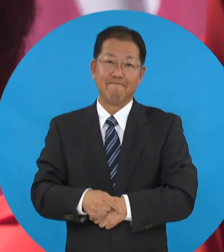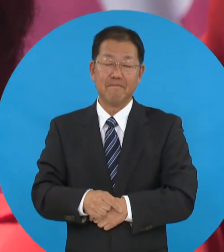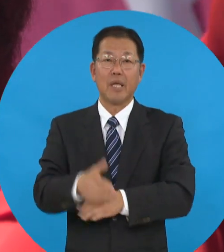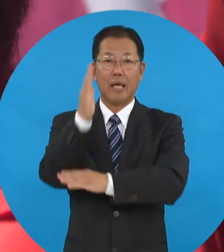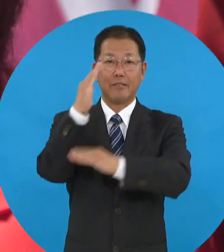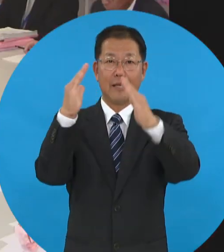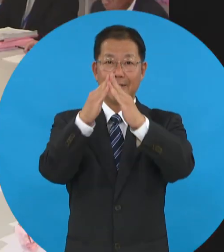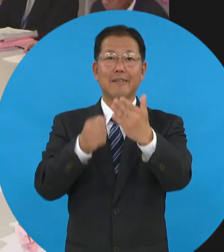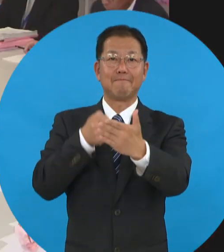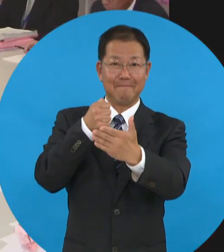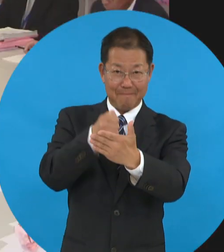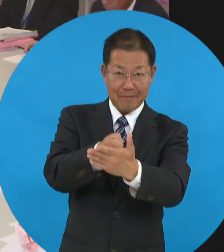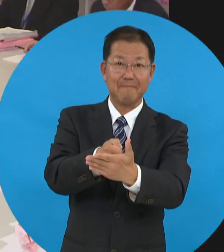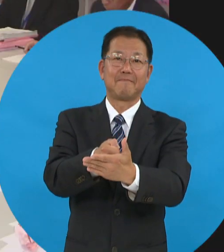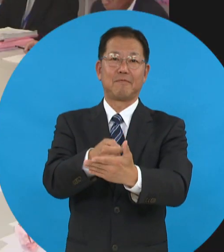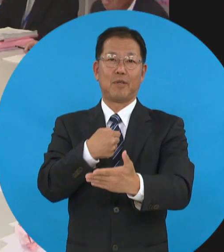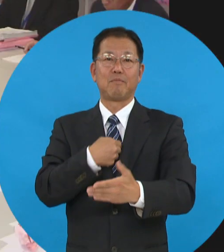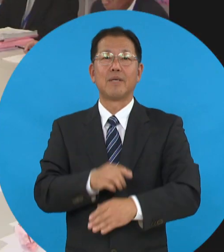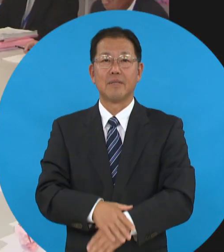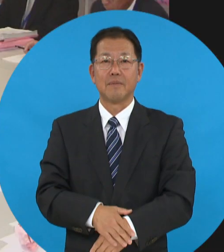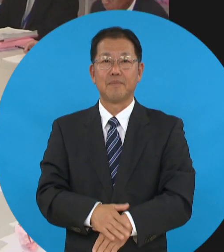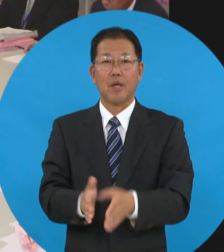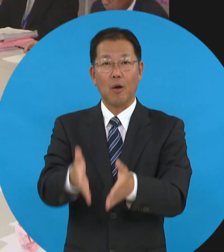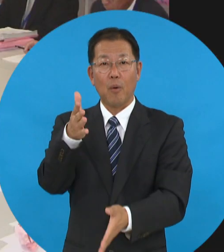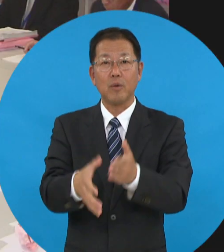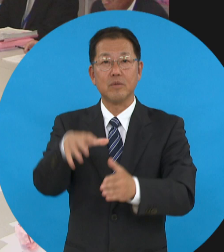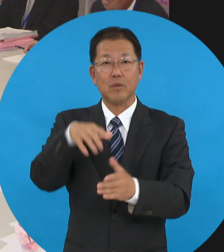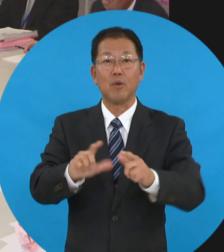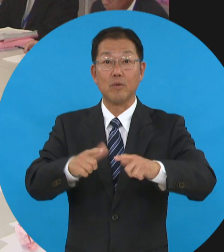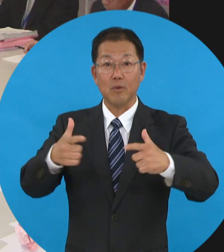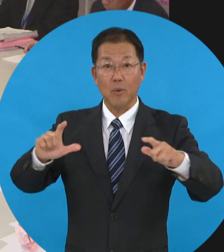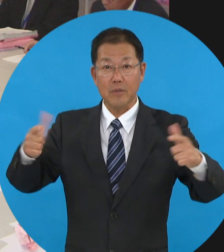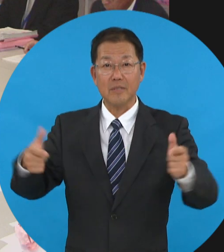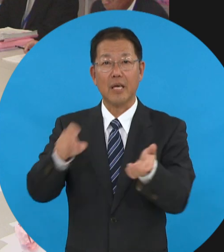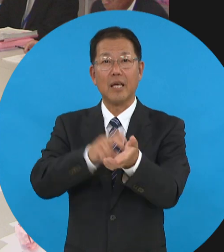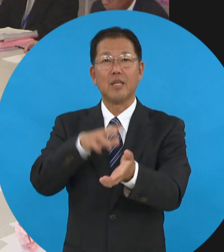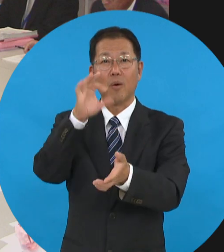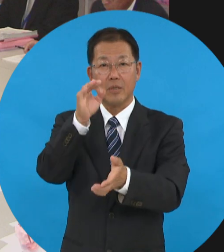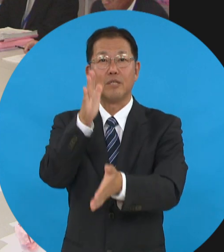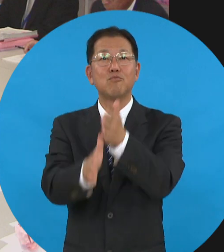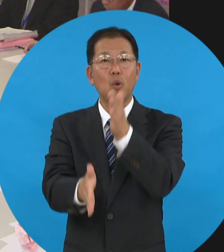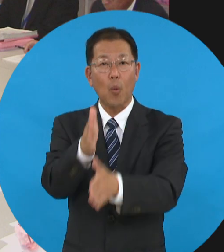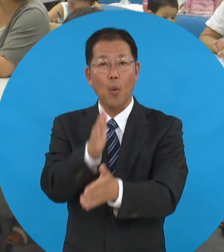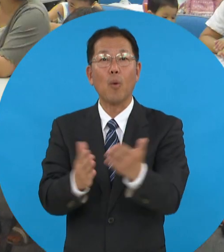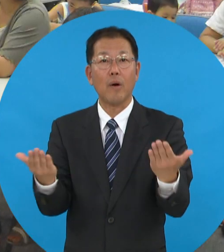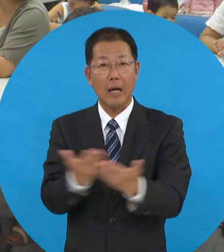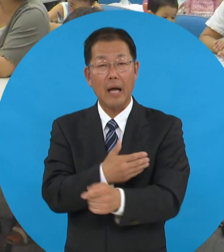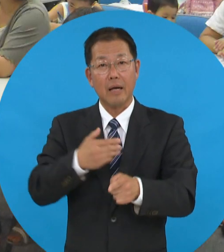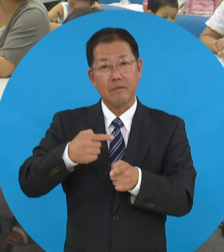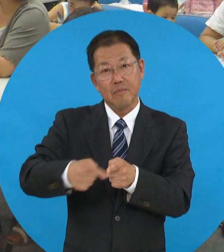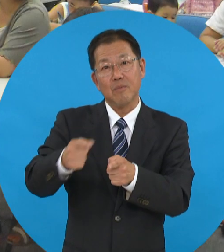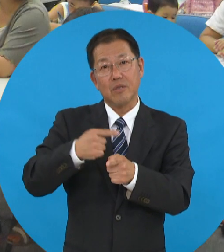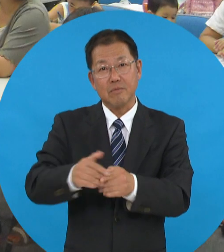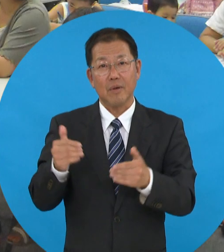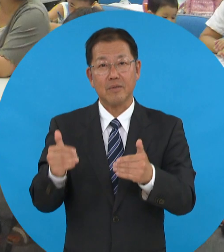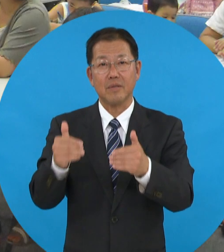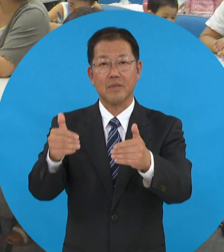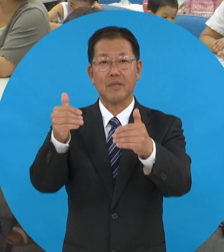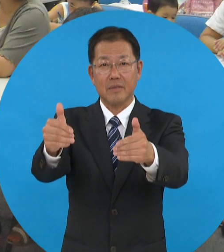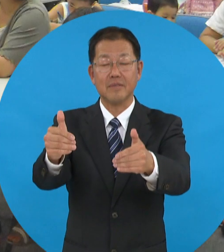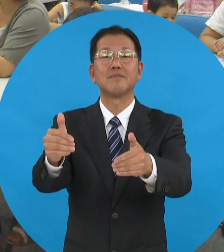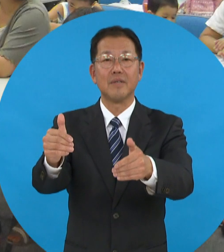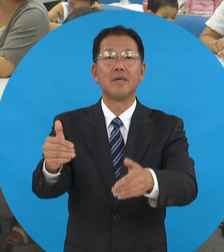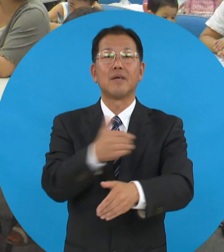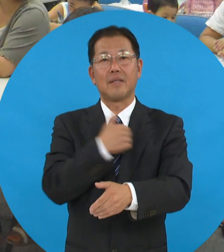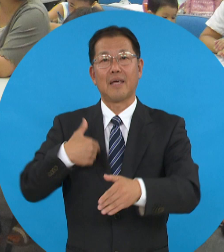です。保育所の増設や医療費無料化など一歩一歩前進させることができました